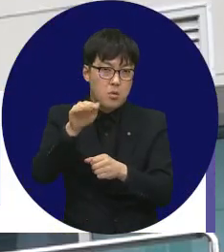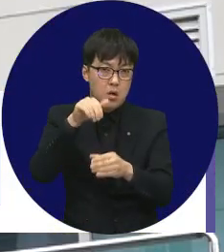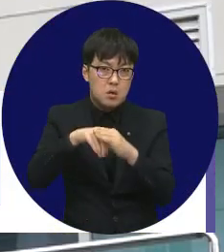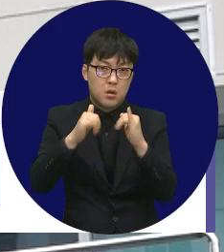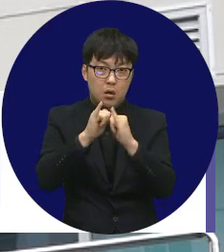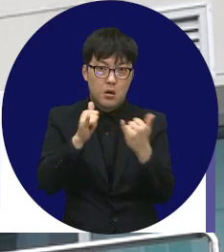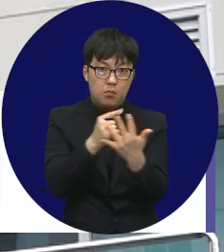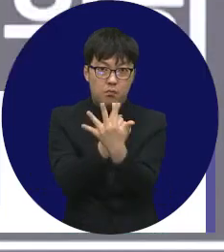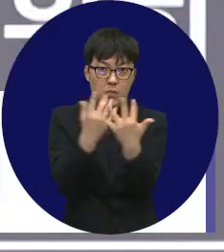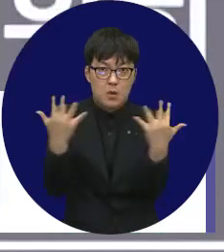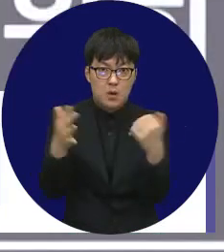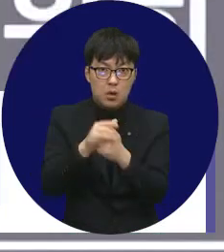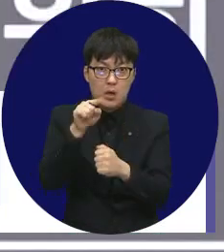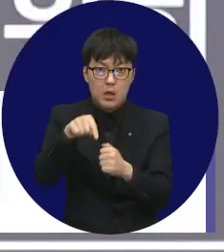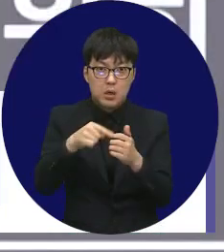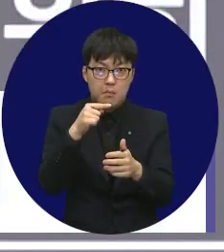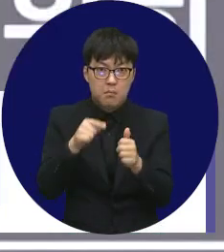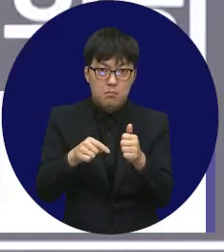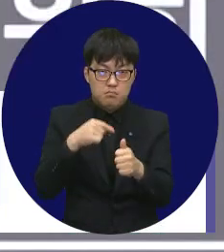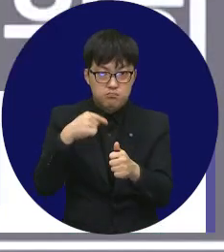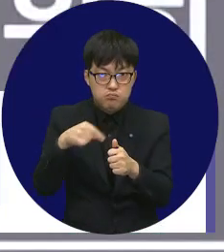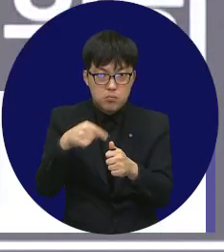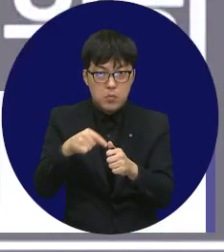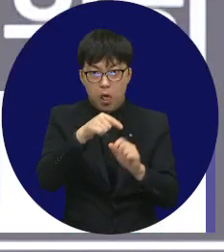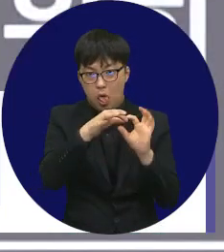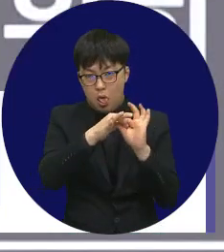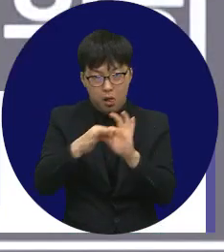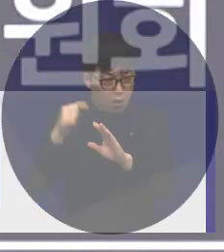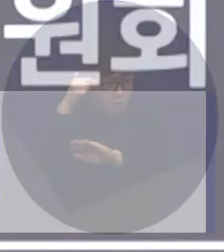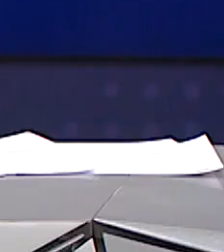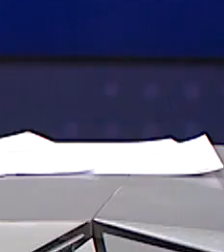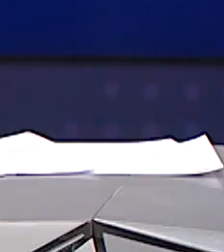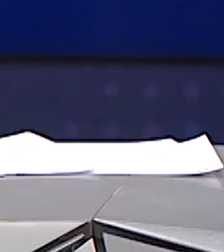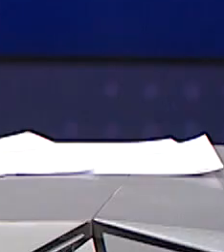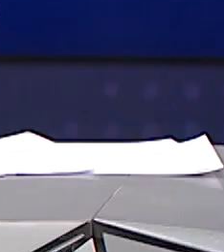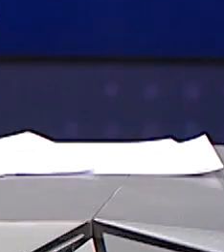하는 민주시민교육을 계속해 나갈 방침이라고 전했습니다.